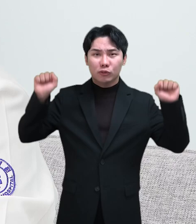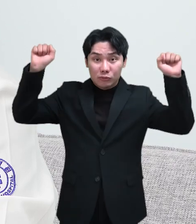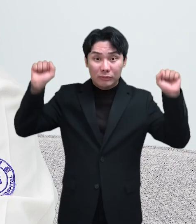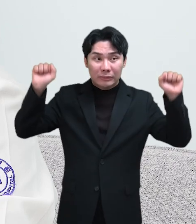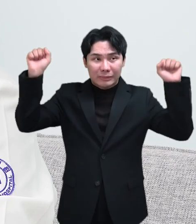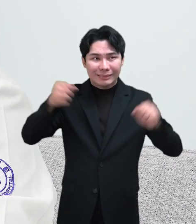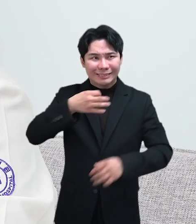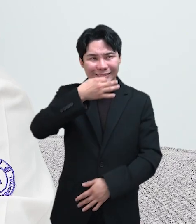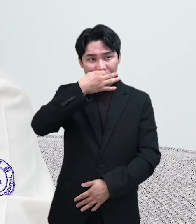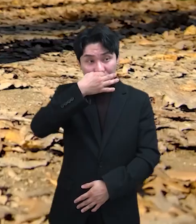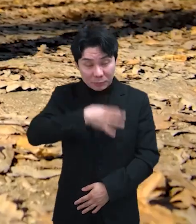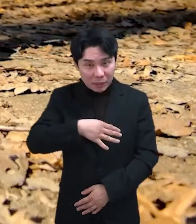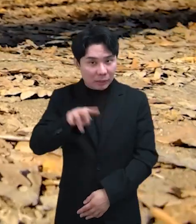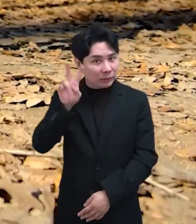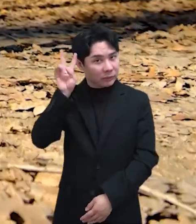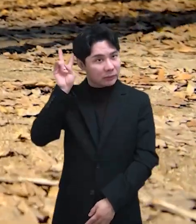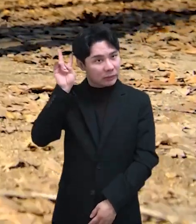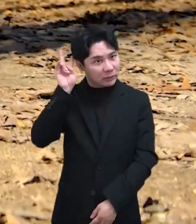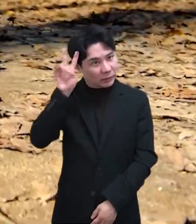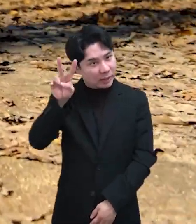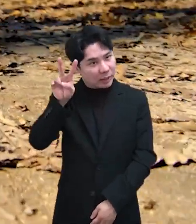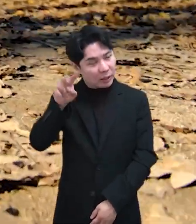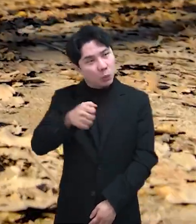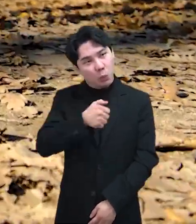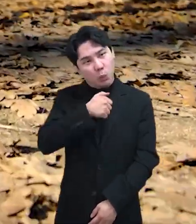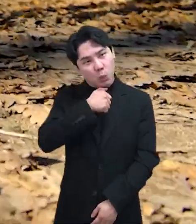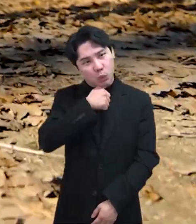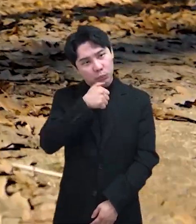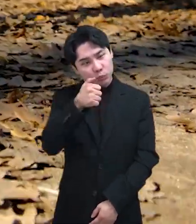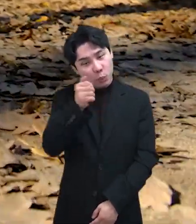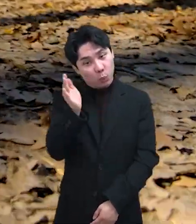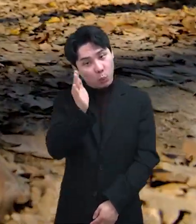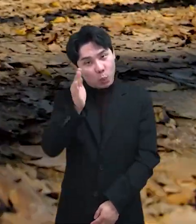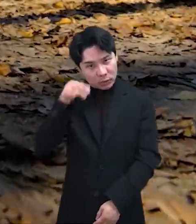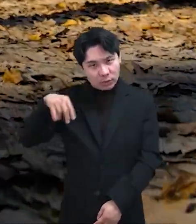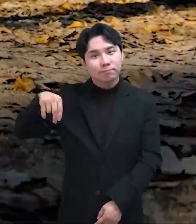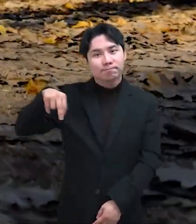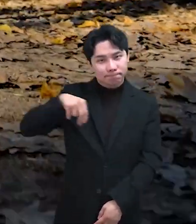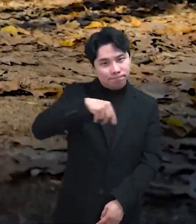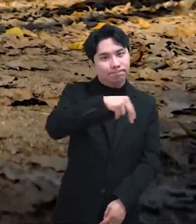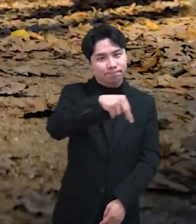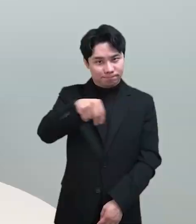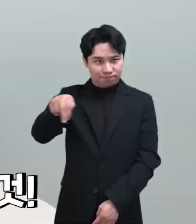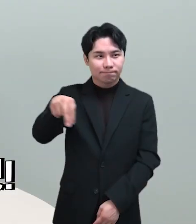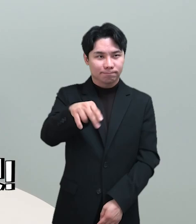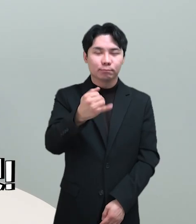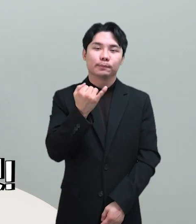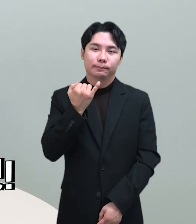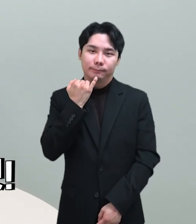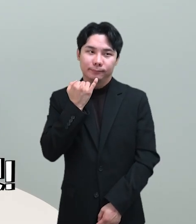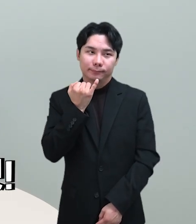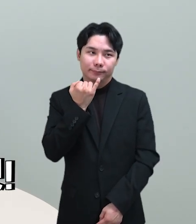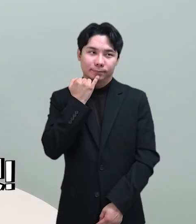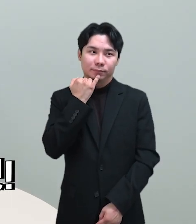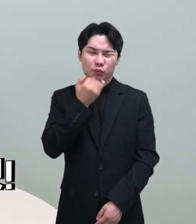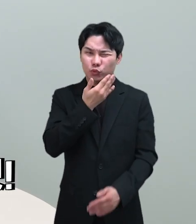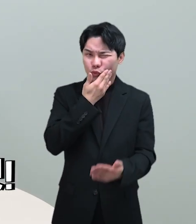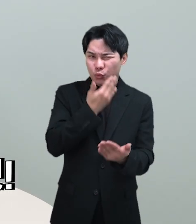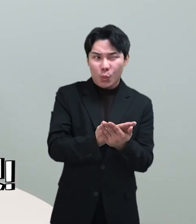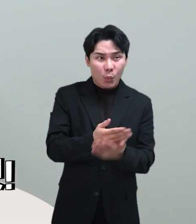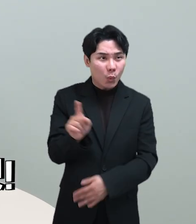쉽지 않으시다 하면 최소한 이틀에 한 번씩 50분 정도 걷는 것도 괜찮습니다. 가장 중요한